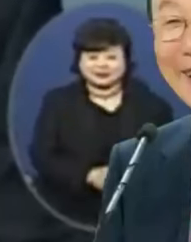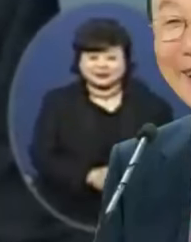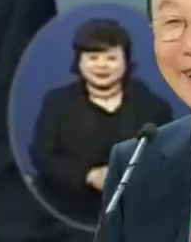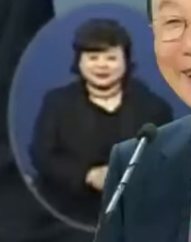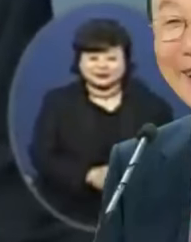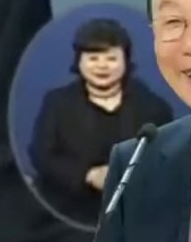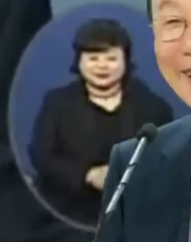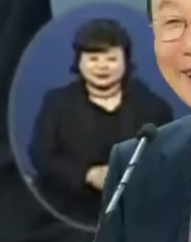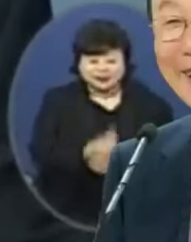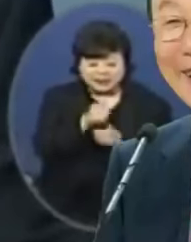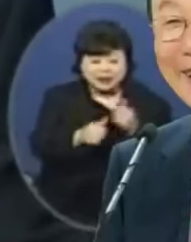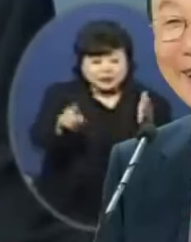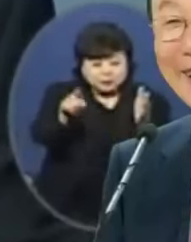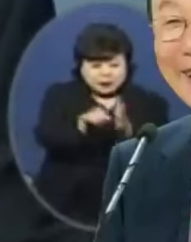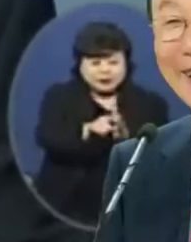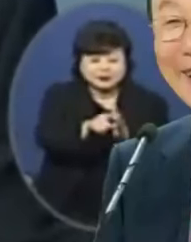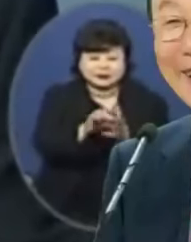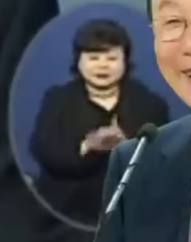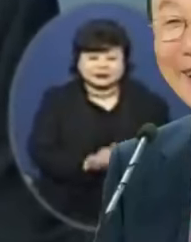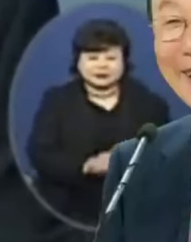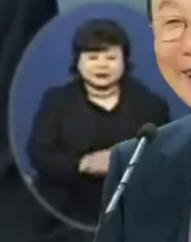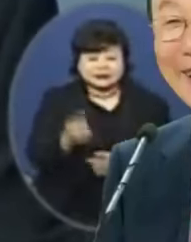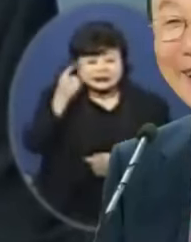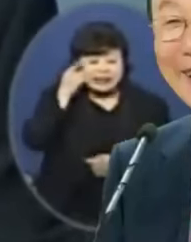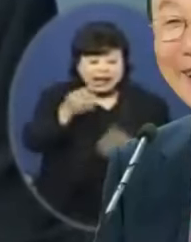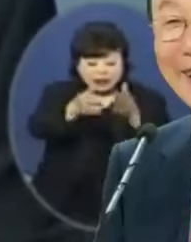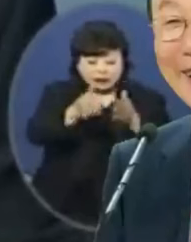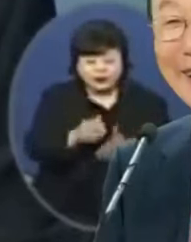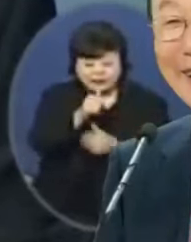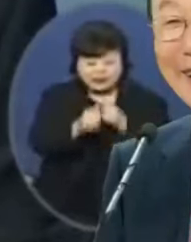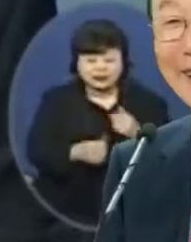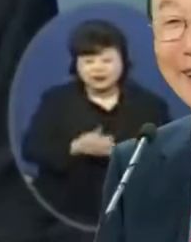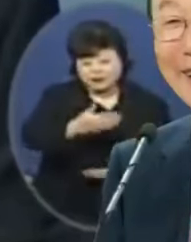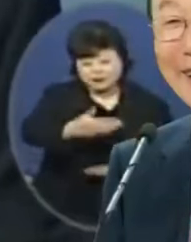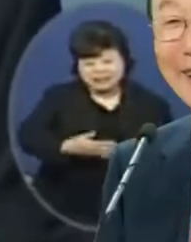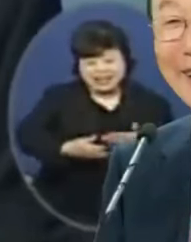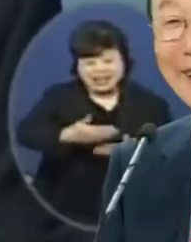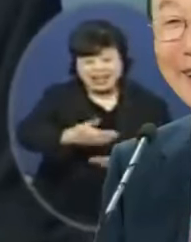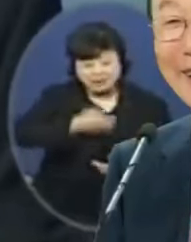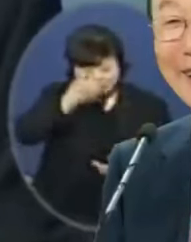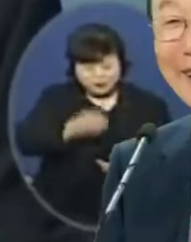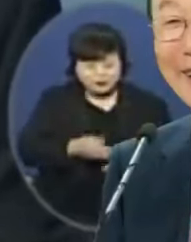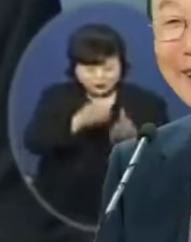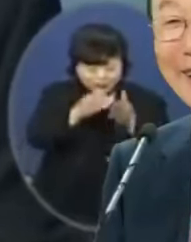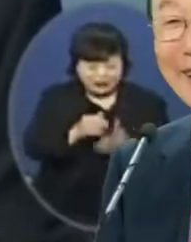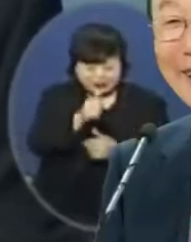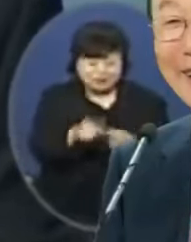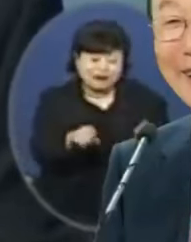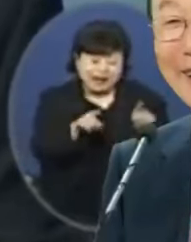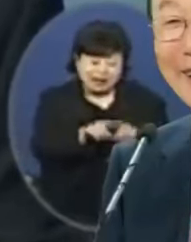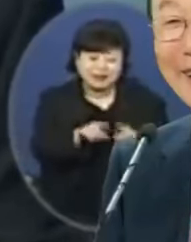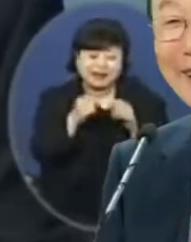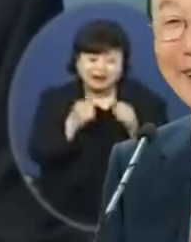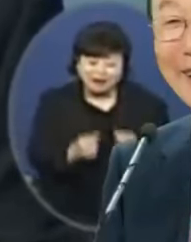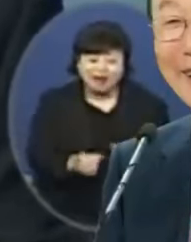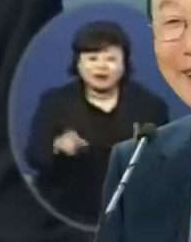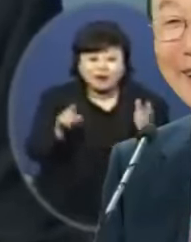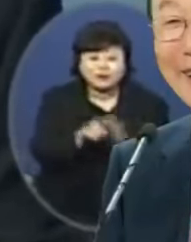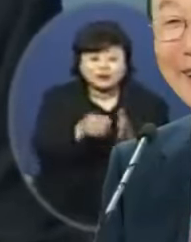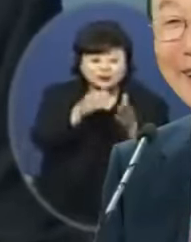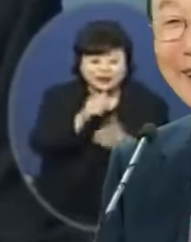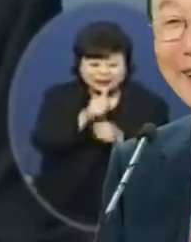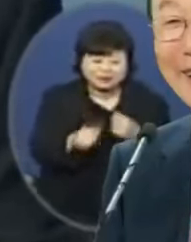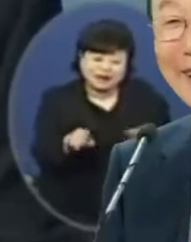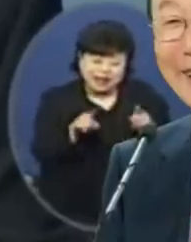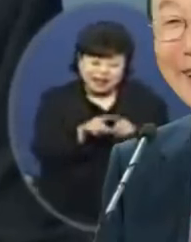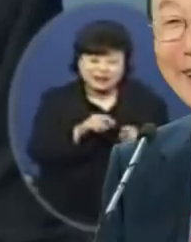우리는 하나님을 믿음으로 말미암아 우리 생각을 통하여 하나님과 교제하고 꿈을 통하여 하나님과 함께 거하고 믿음을 통하여